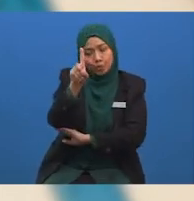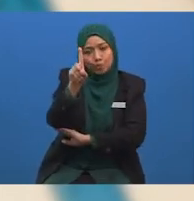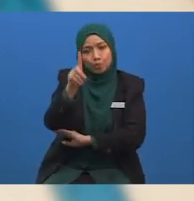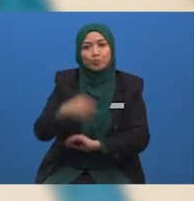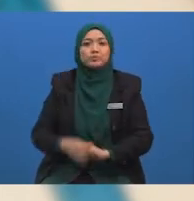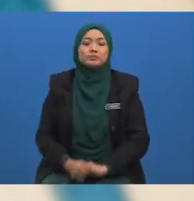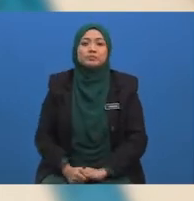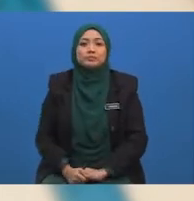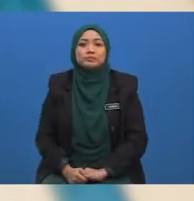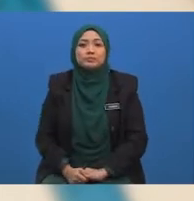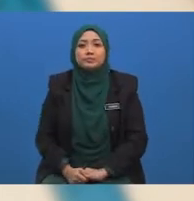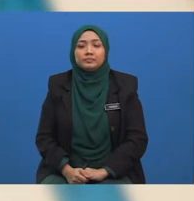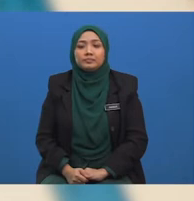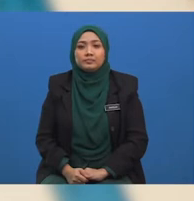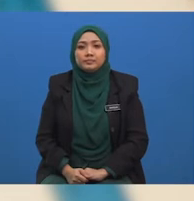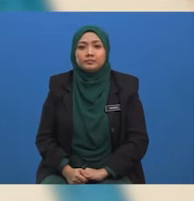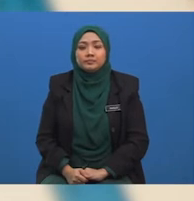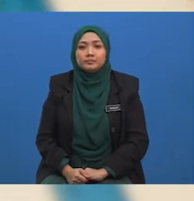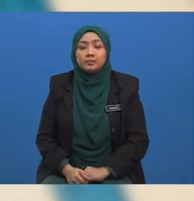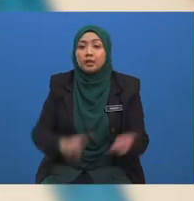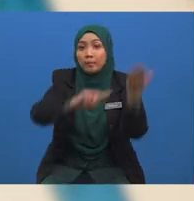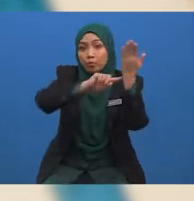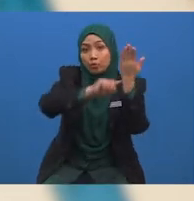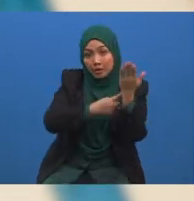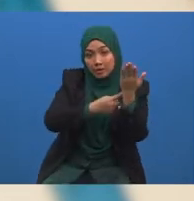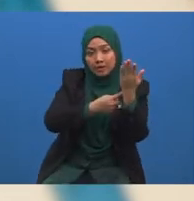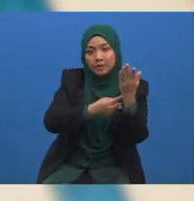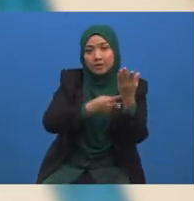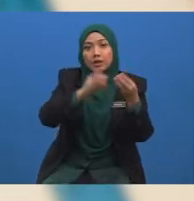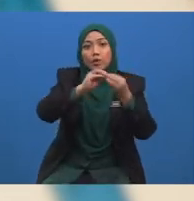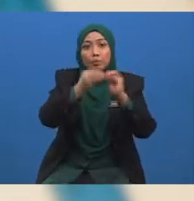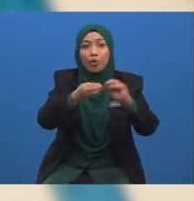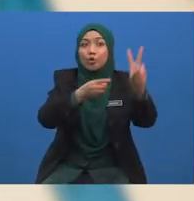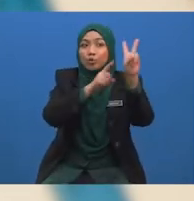daripada satu, iaitu ia bermula dengan dua.